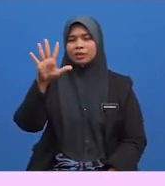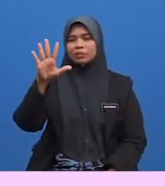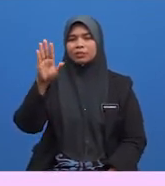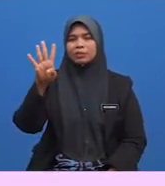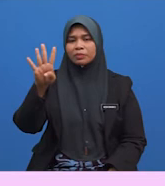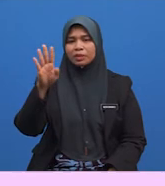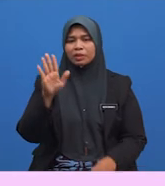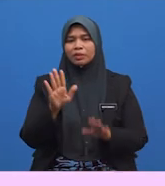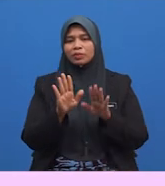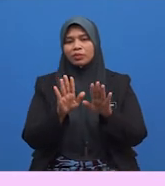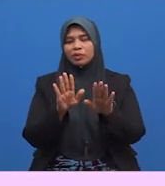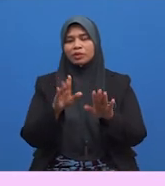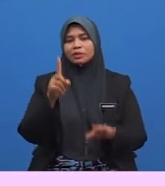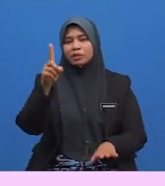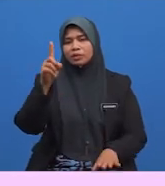3,654 tolak